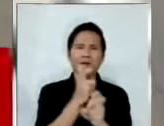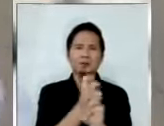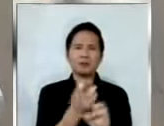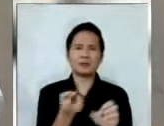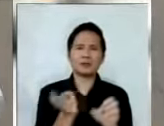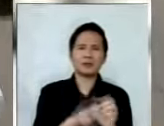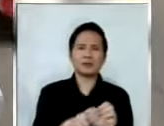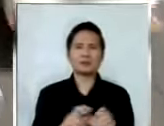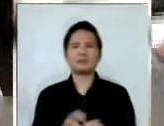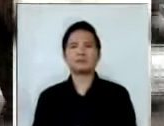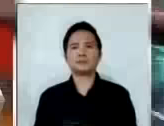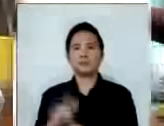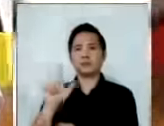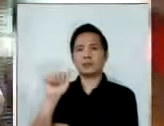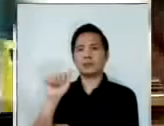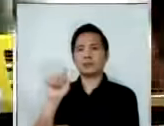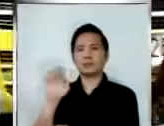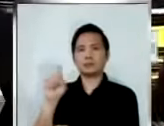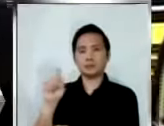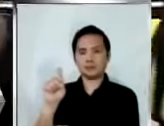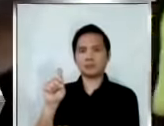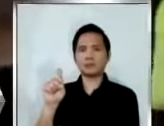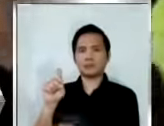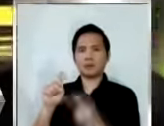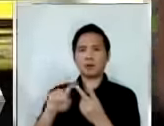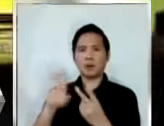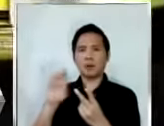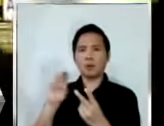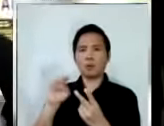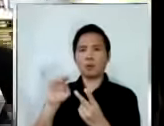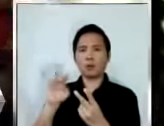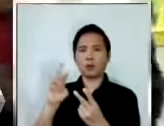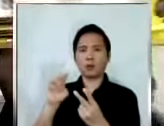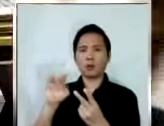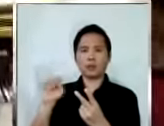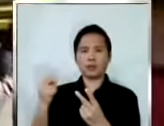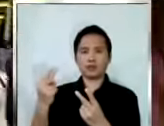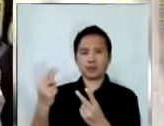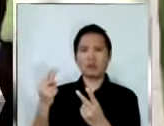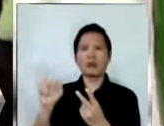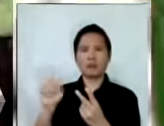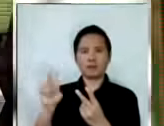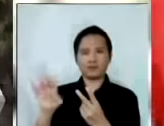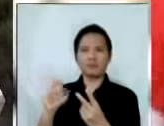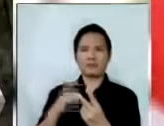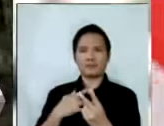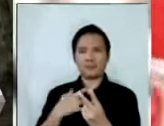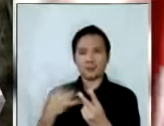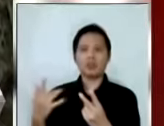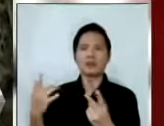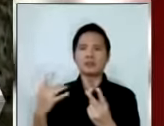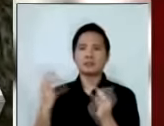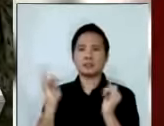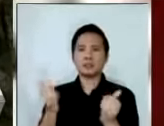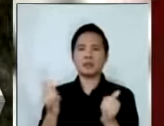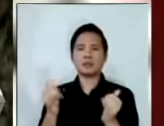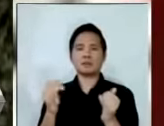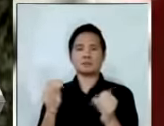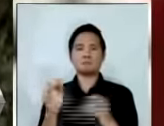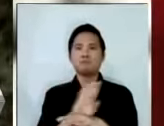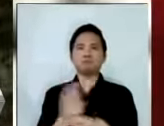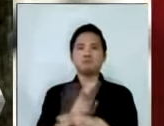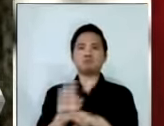westbound ng Commonwealth Avenue pa rin, ramdam naman ang disiplina sa pagsakay ng bus bandang alas 8 ng umaga. Bakit nga hindi? May